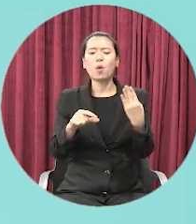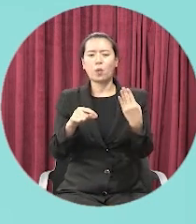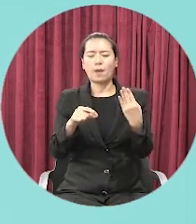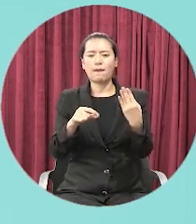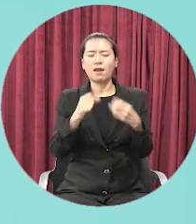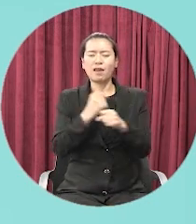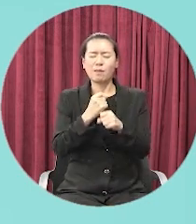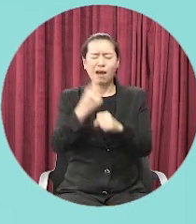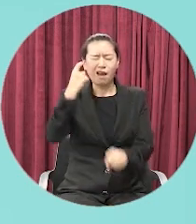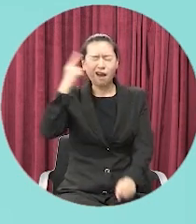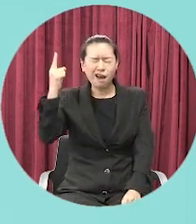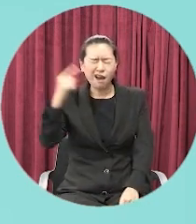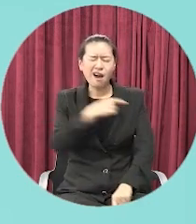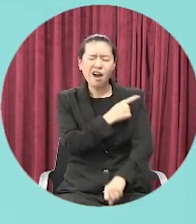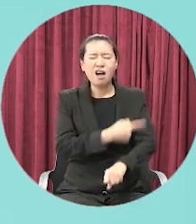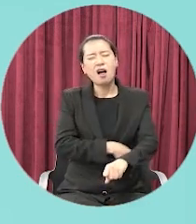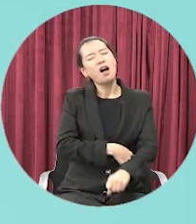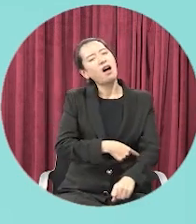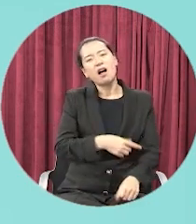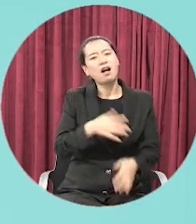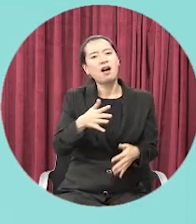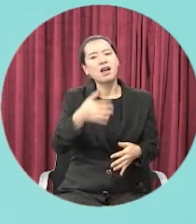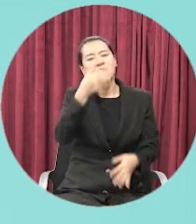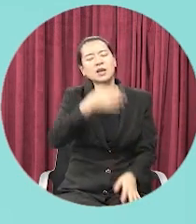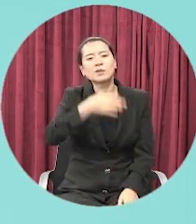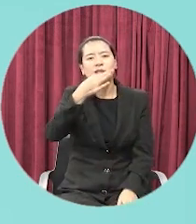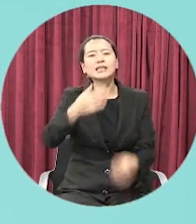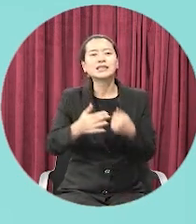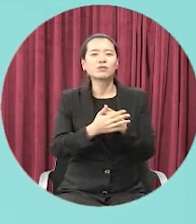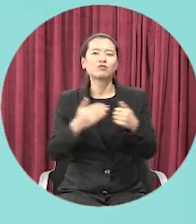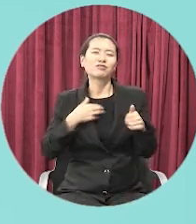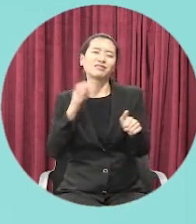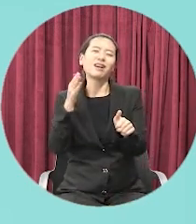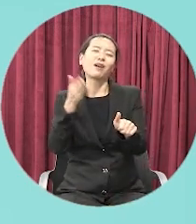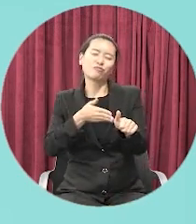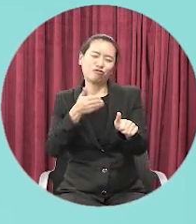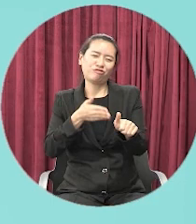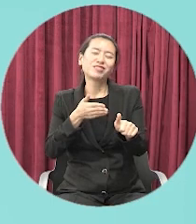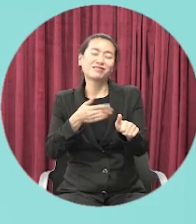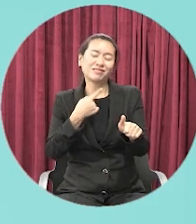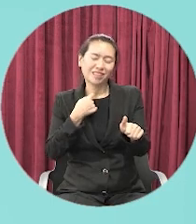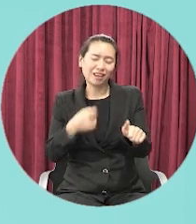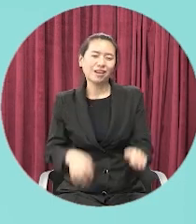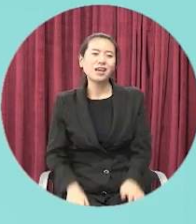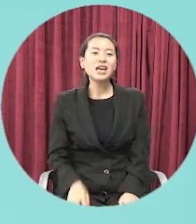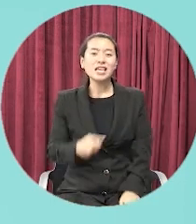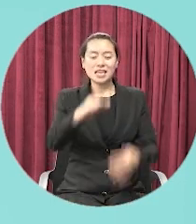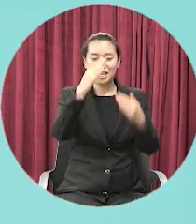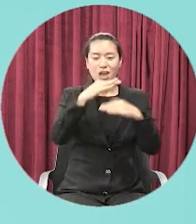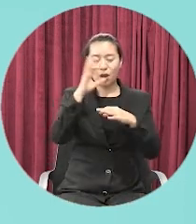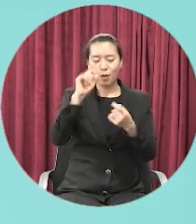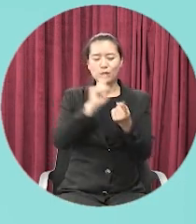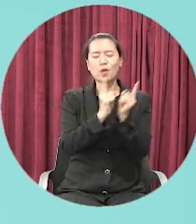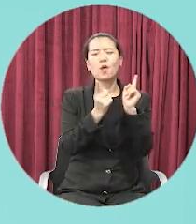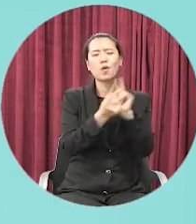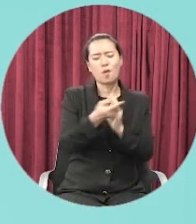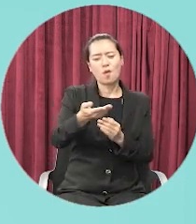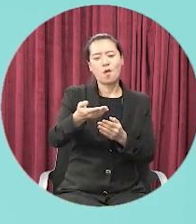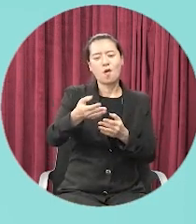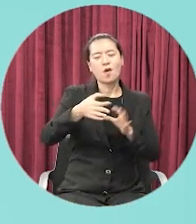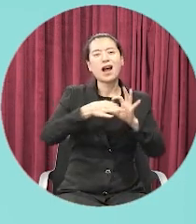할 수 있는 역량이 안 돼서 저희가 요격을 통해서 부탁을 드렸던 거구요 이런 것들이 사실 타 상호 연계가 되고